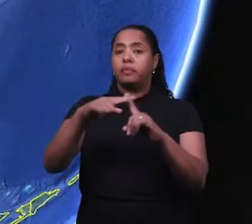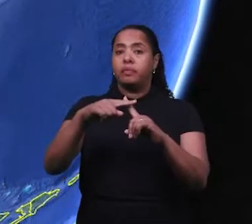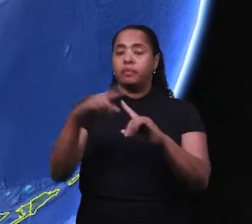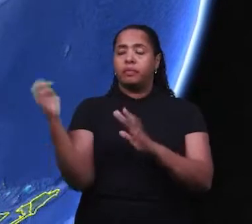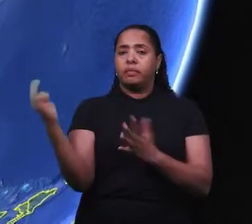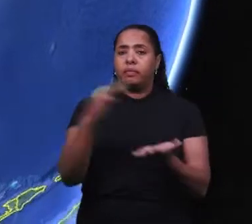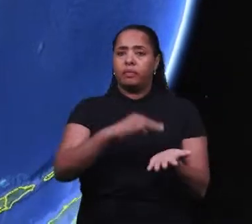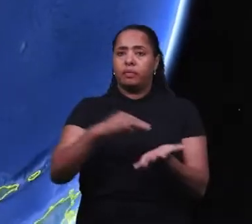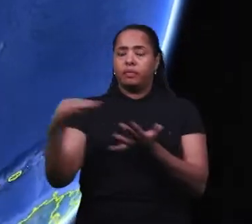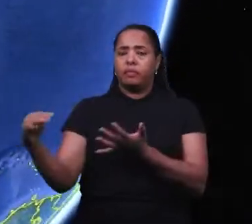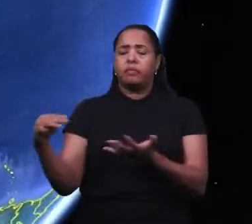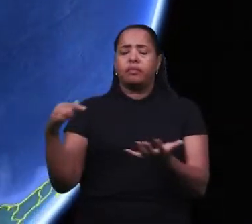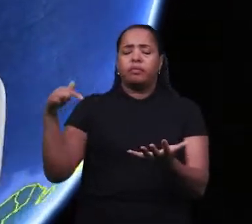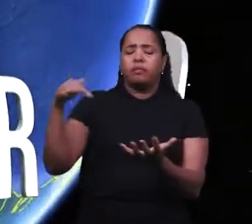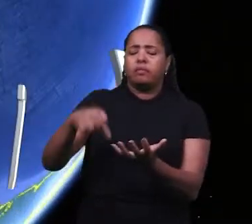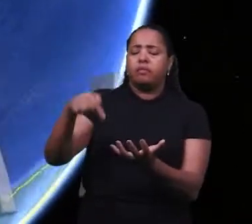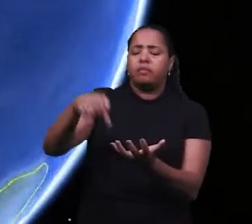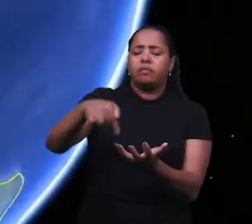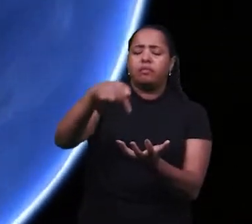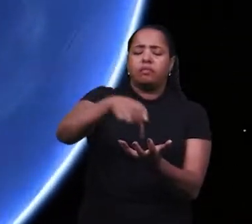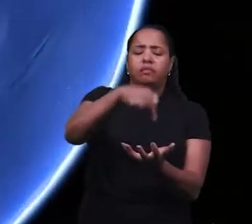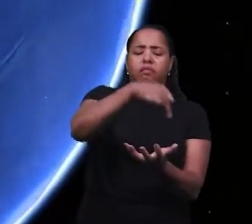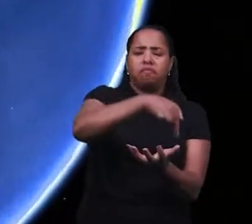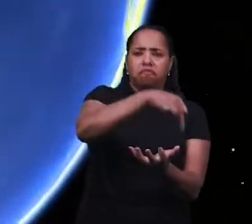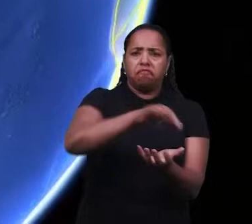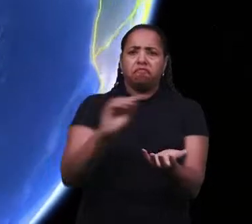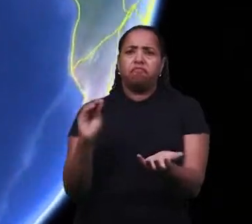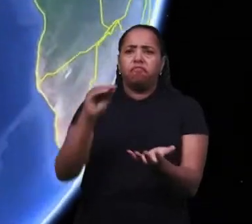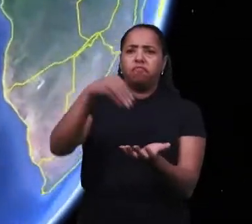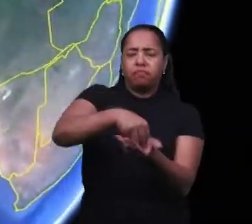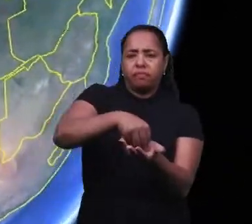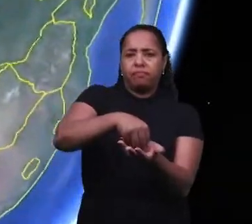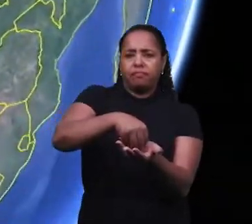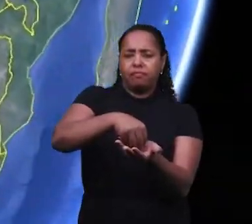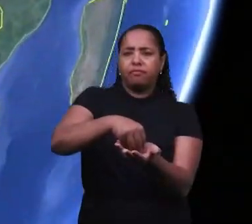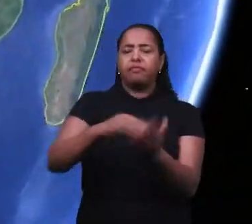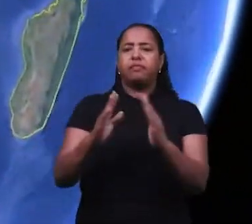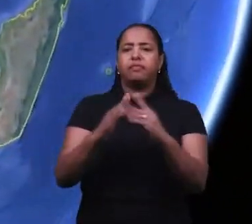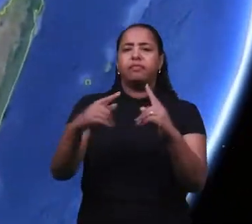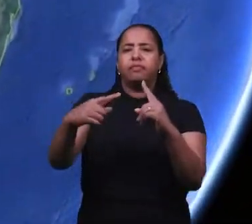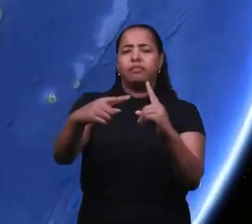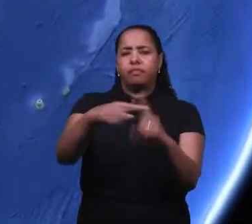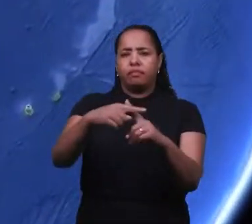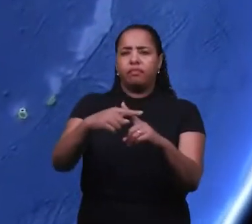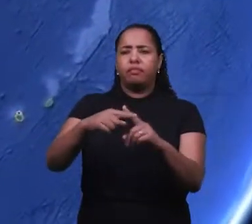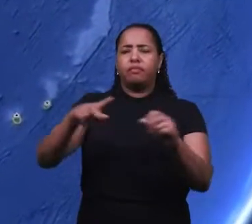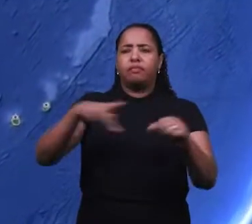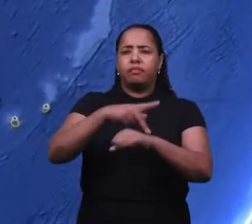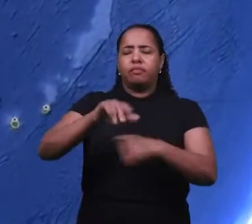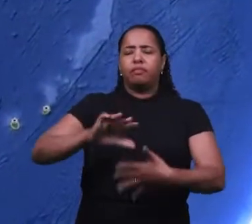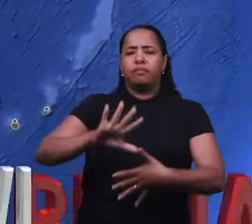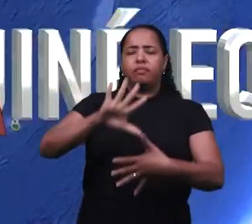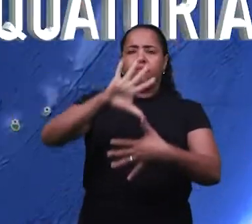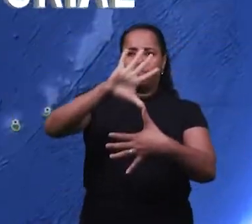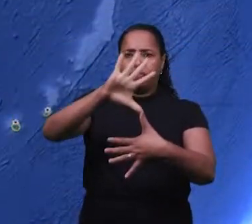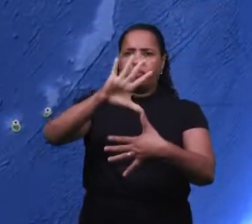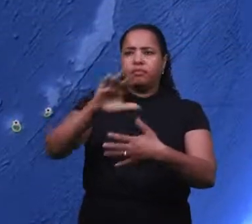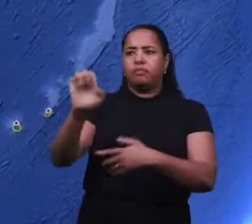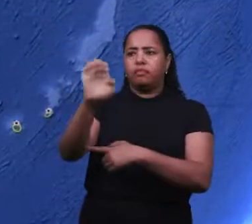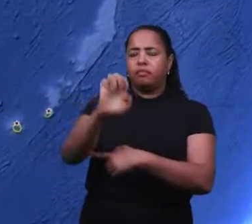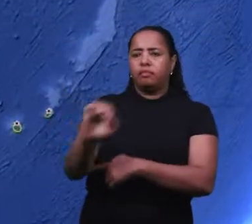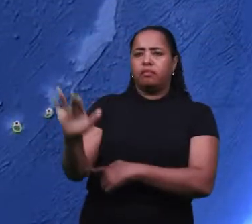chrétienne Maranatha est présente dans des nations de tous les continents de la planète, des églises des pays dans les 3